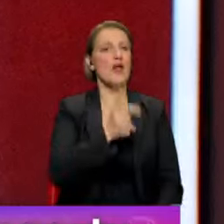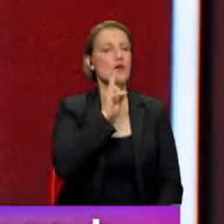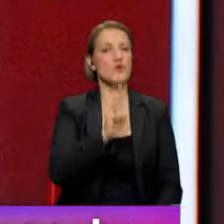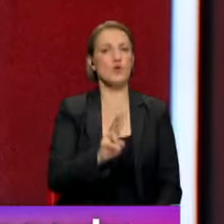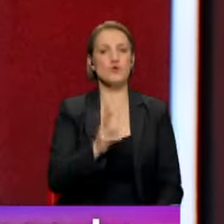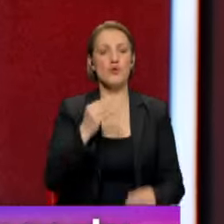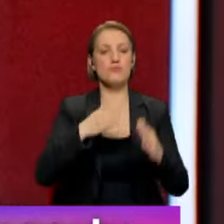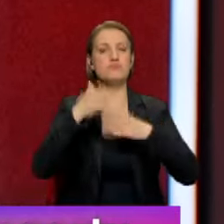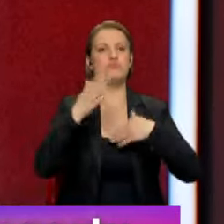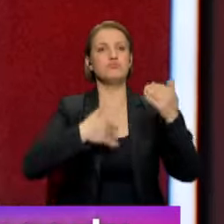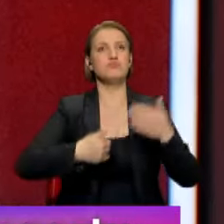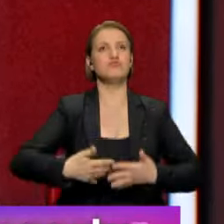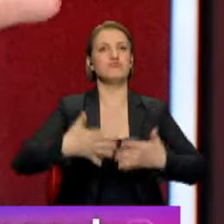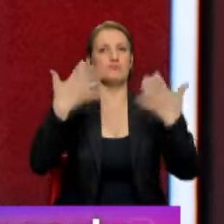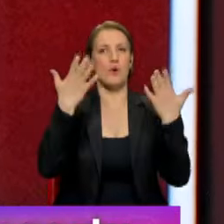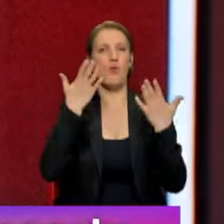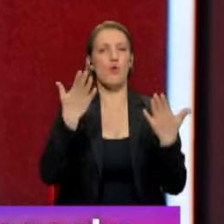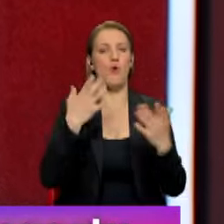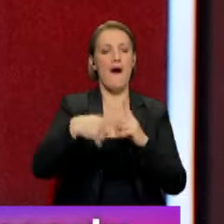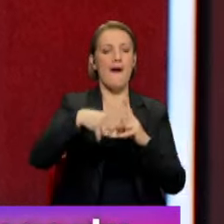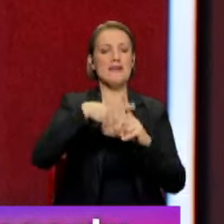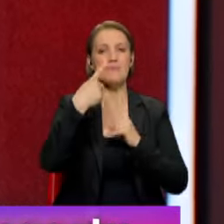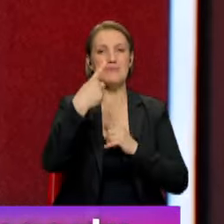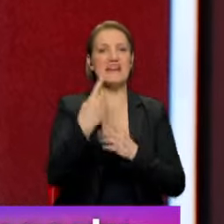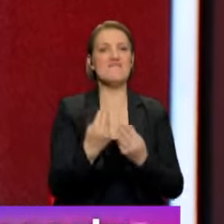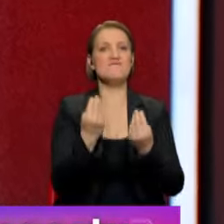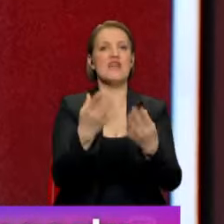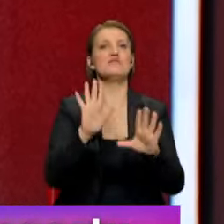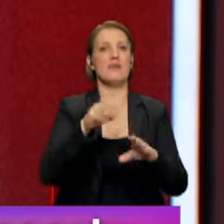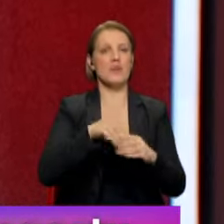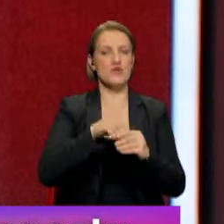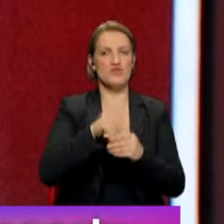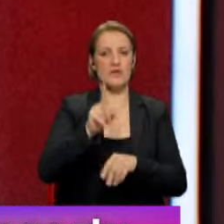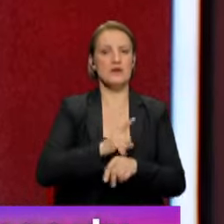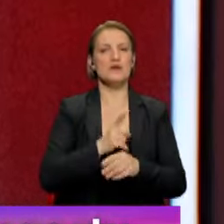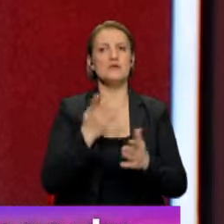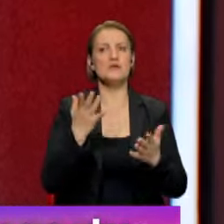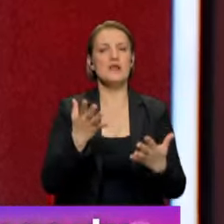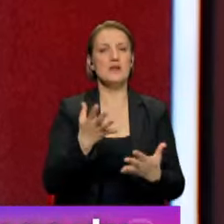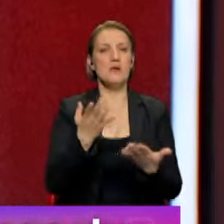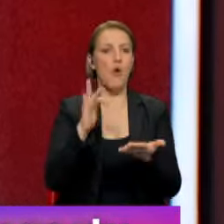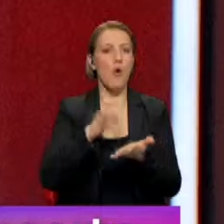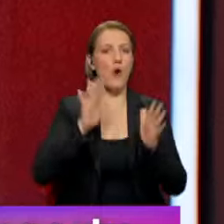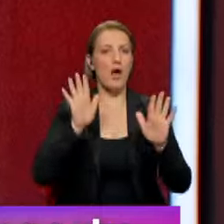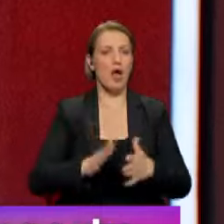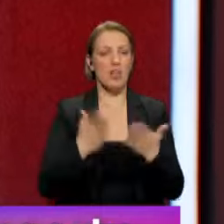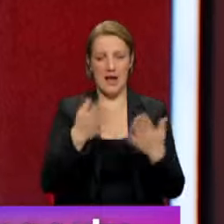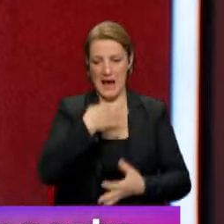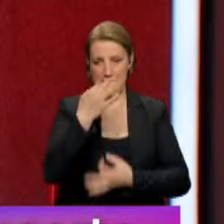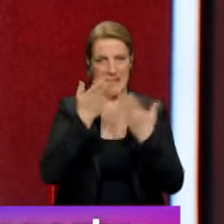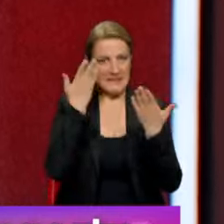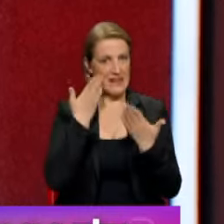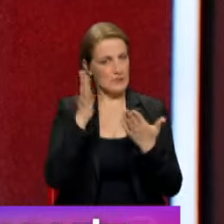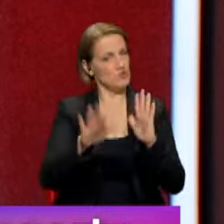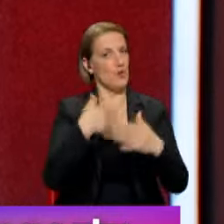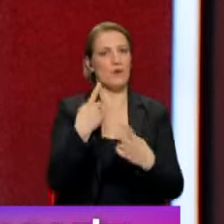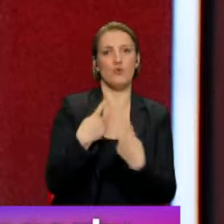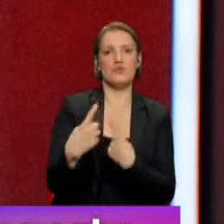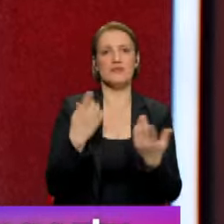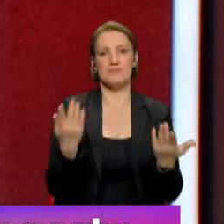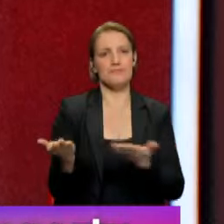böyle çok katlı binaları ama Bakırköy'de hala o ı bir kat verilmediği için sürüncemede kalan bir durum var Haberi izleyelim konuşalım